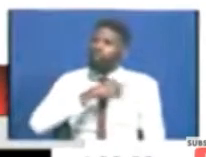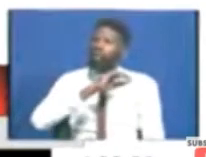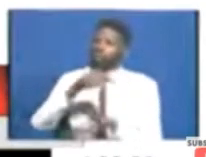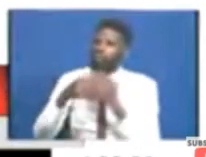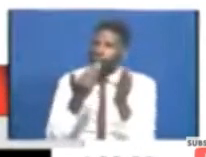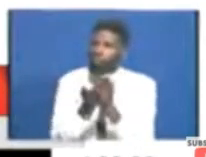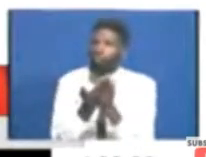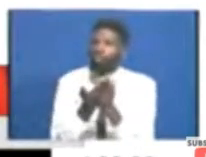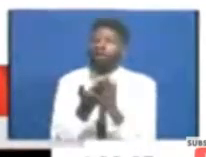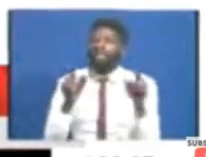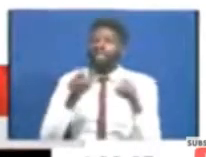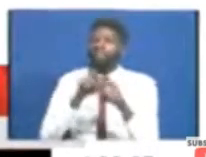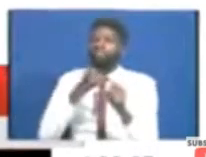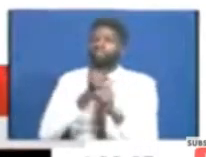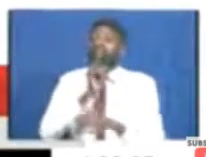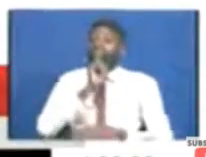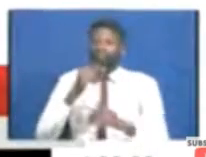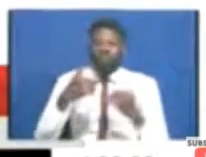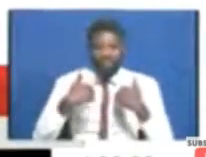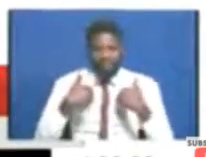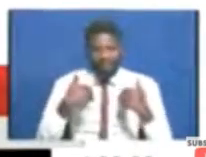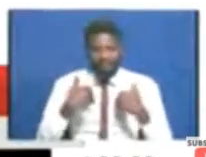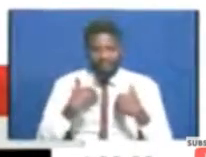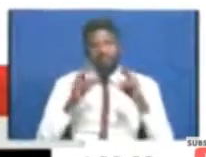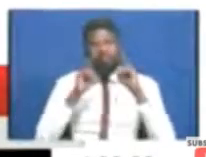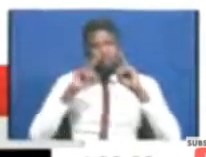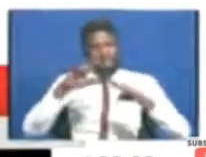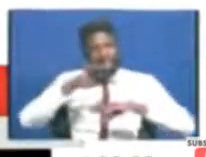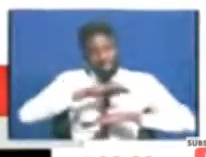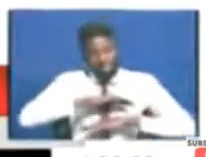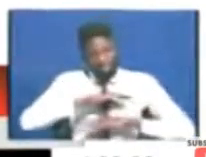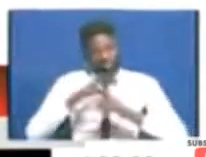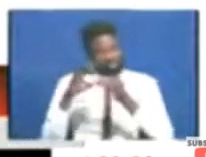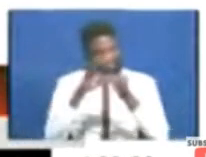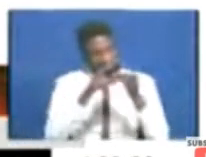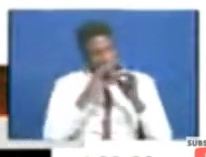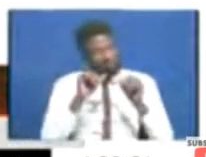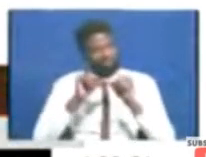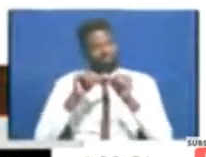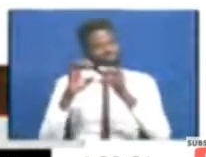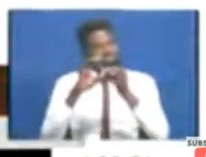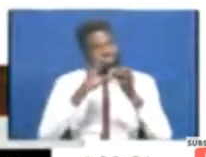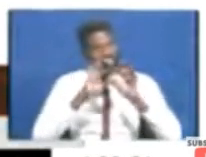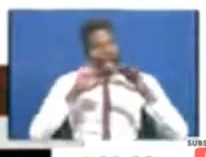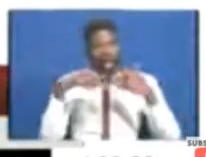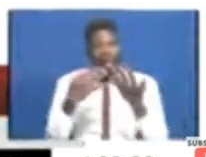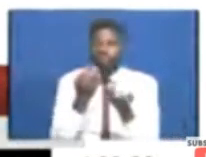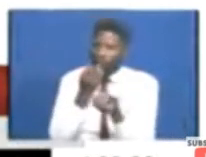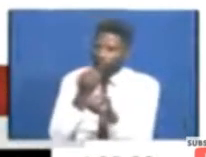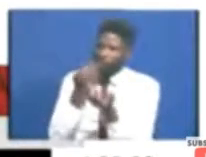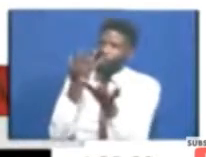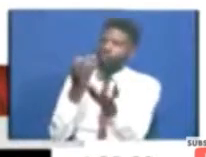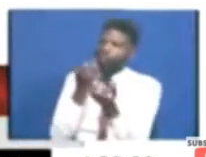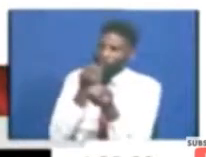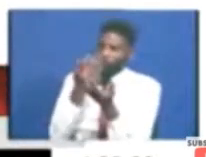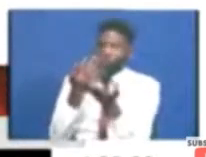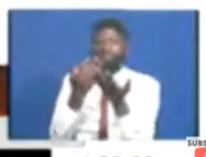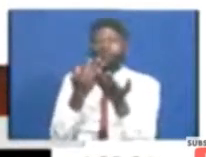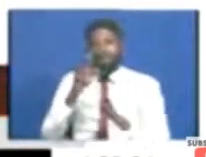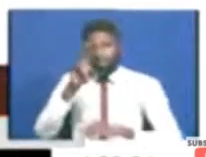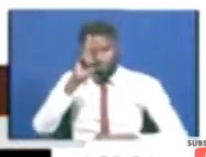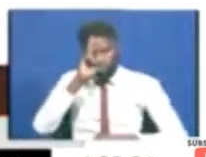tumehakikisha kwamba kuna amani ya kutosha, tushirikiane na tuendelee kushirikiana kwa kupasha habari kwa vitengo zote za serikali ili